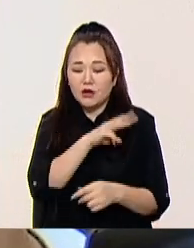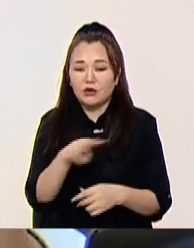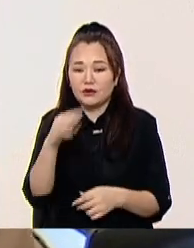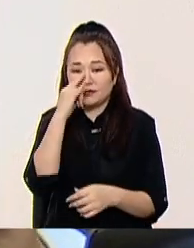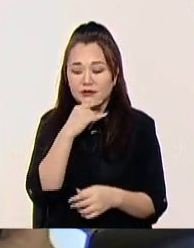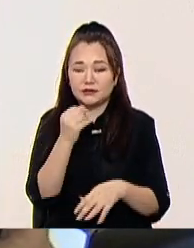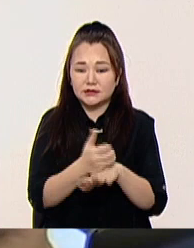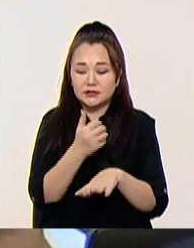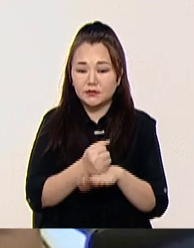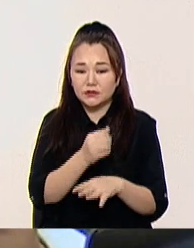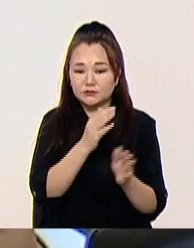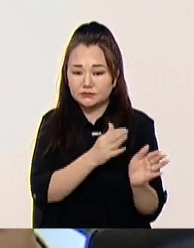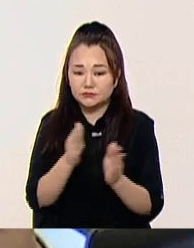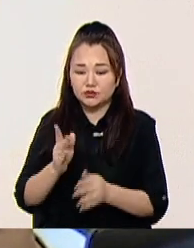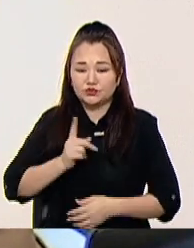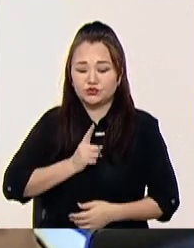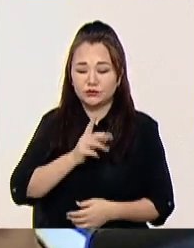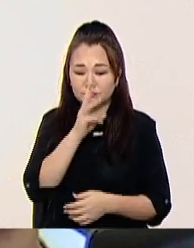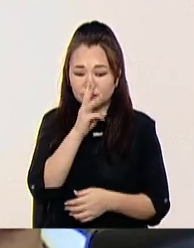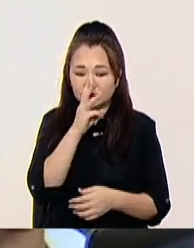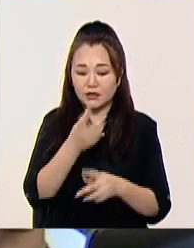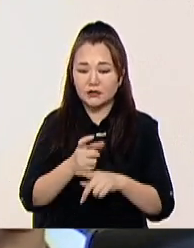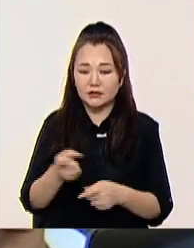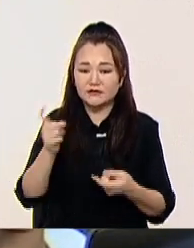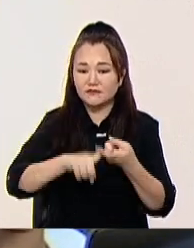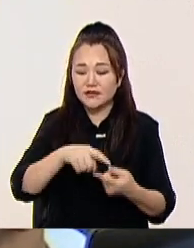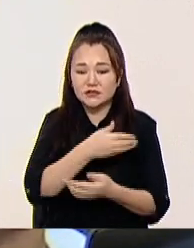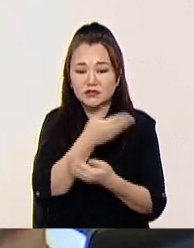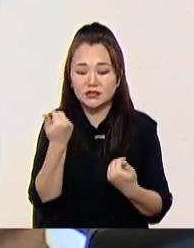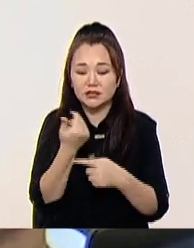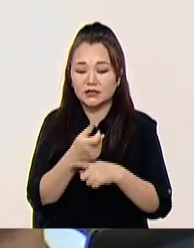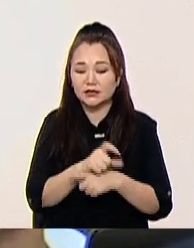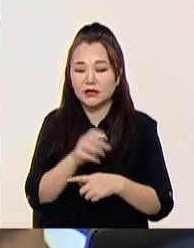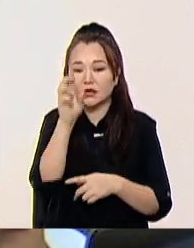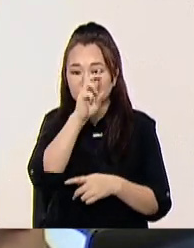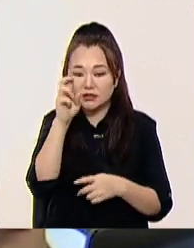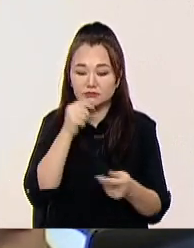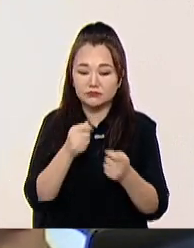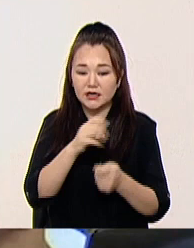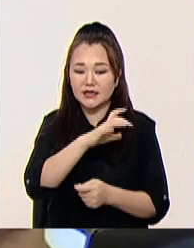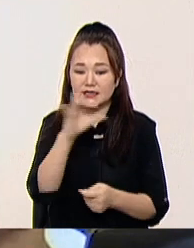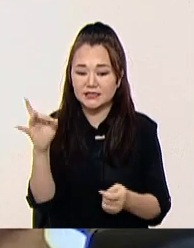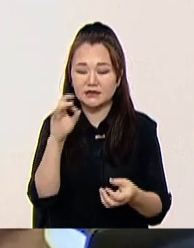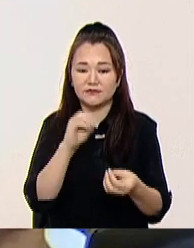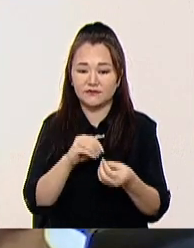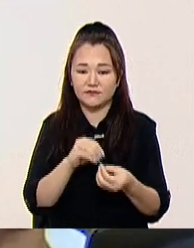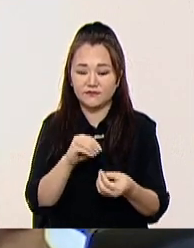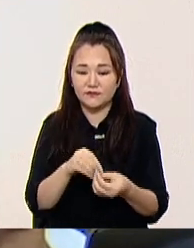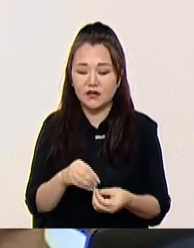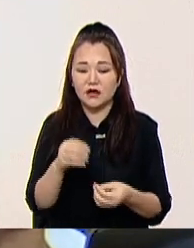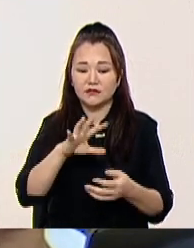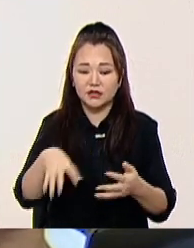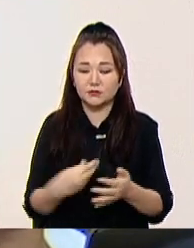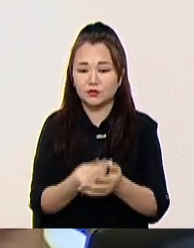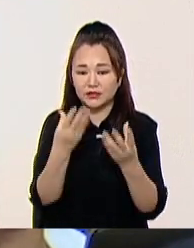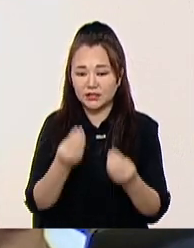қазақстандық жалақыдан жалақыға дейін өмір сүріп, бірді бірге әрең жалғап жүр. Бірақ мемлекеттік саясат әлі күнге кеңестік кезеңде қалып қойғандай, өйткені әлі күнге